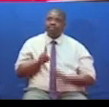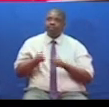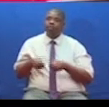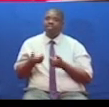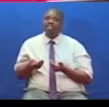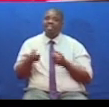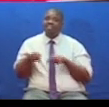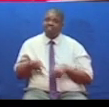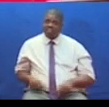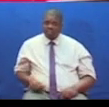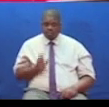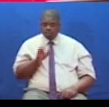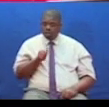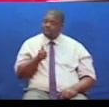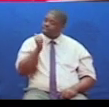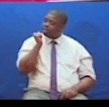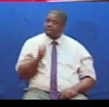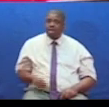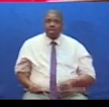hivi, mwaka jana